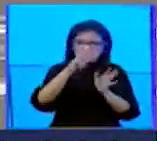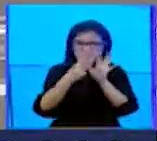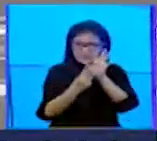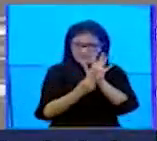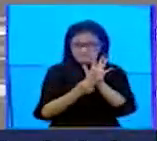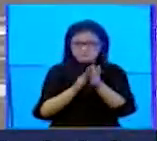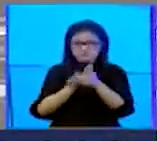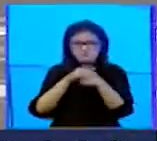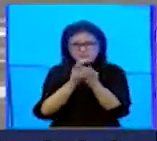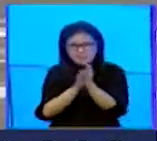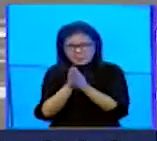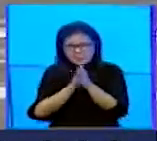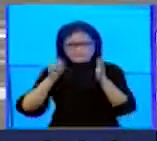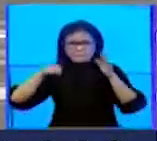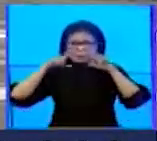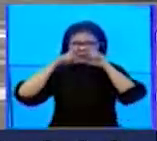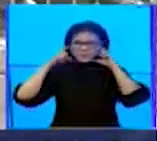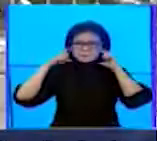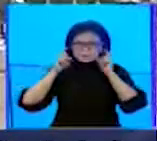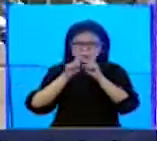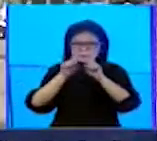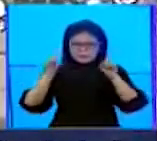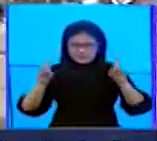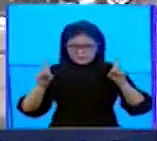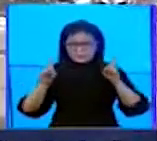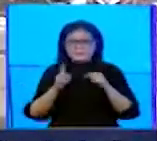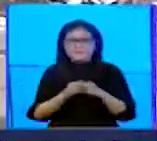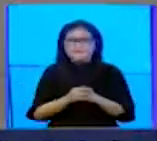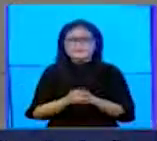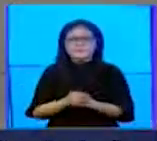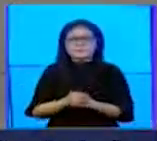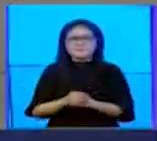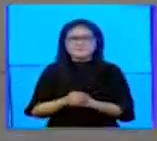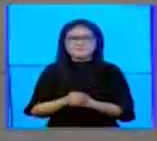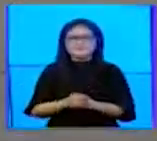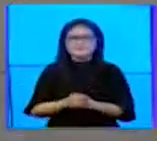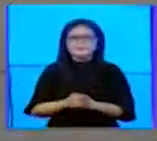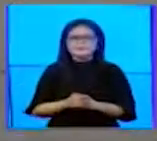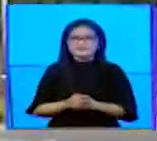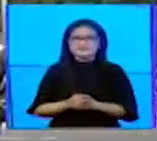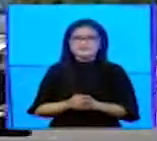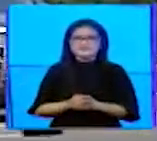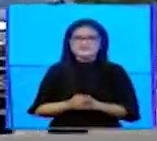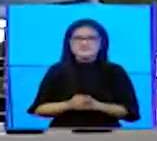tangan dengan sabun sesering mungkin, dan menjaga jarak. Tim Liputan iNews melaporkan.